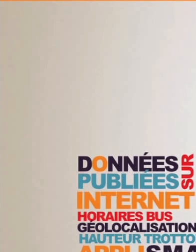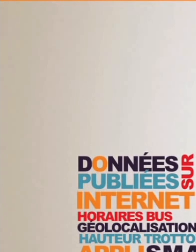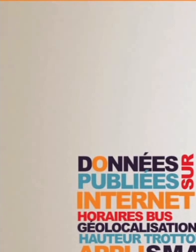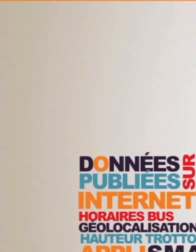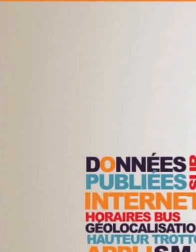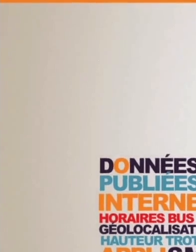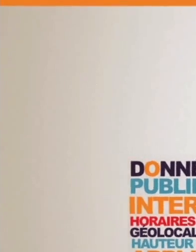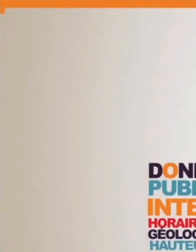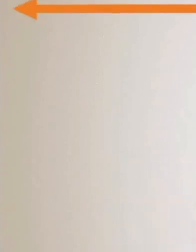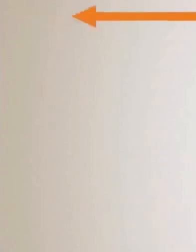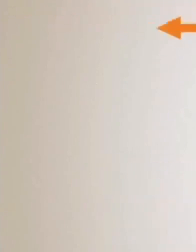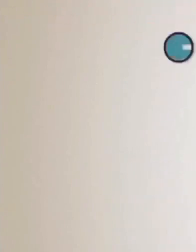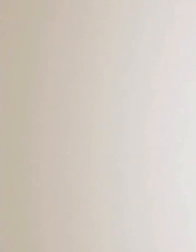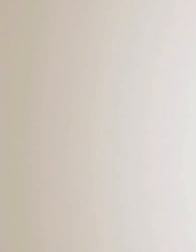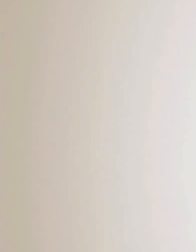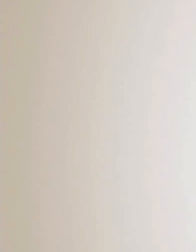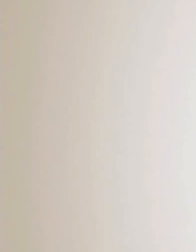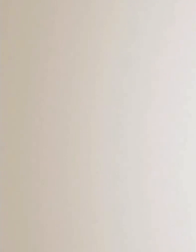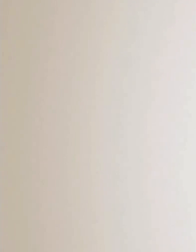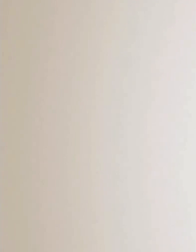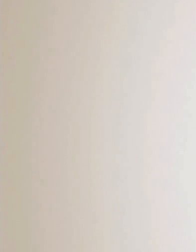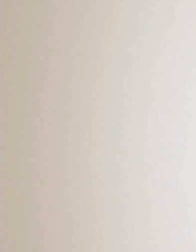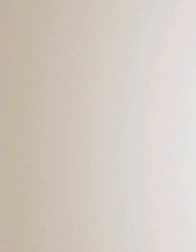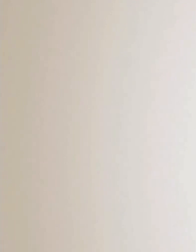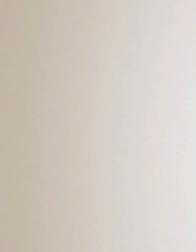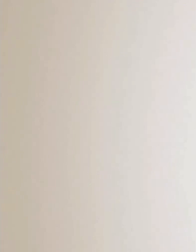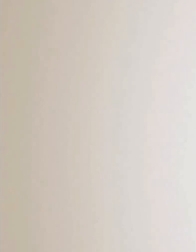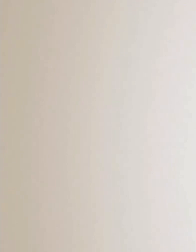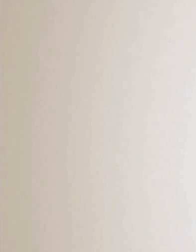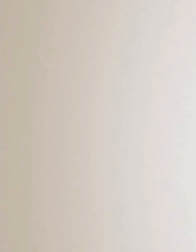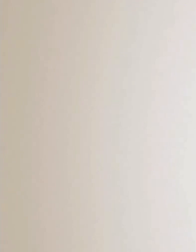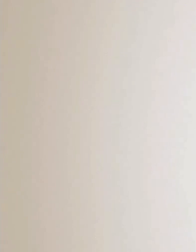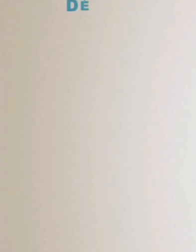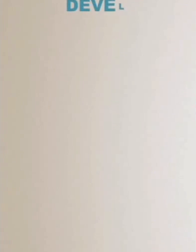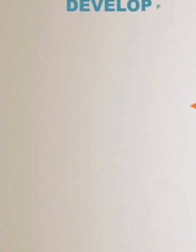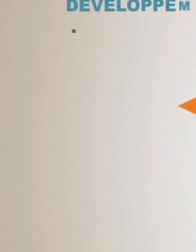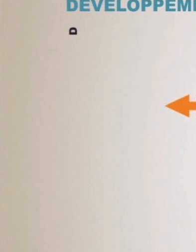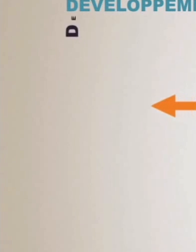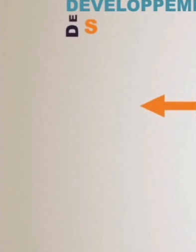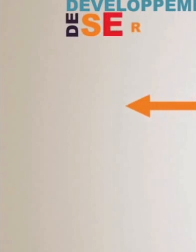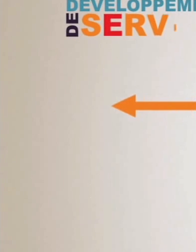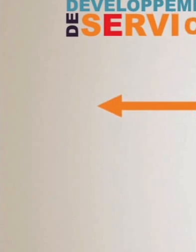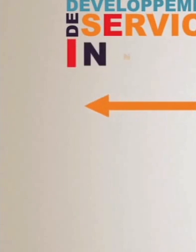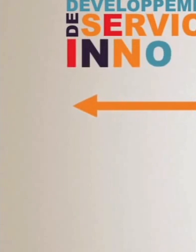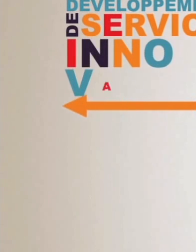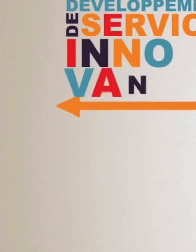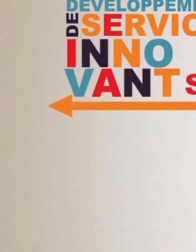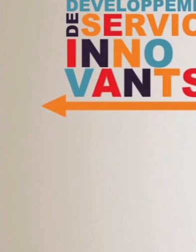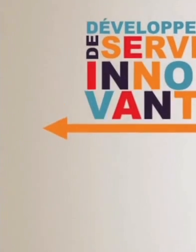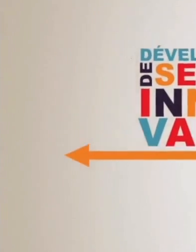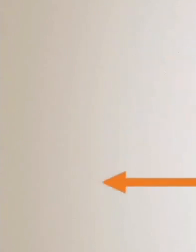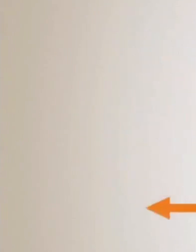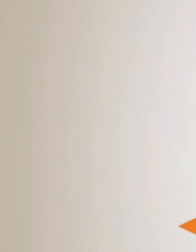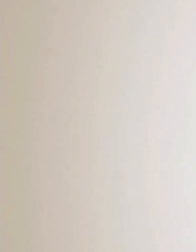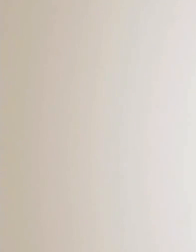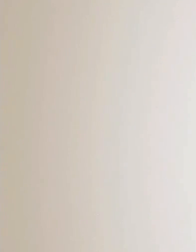transport aux personnes à mobilité réduite. L'Open Data donne la possibilité de créer de nouvelles opportunités économiques par le développement de services